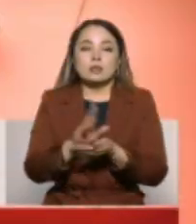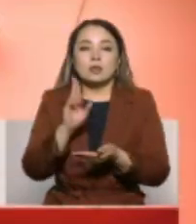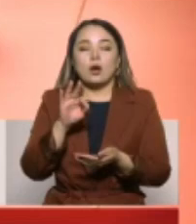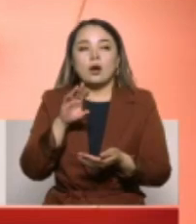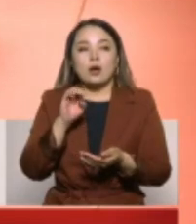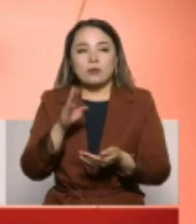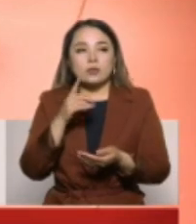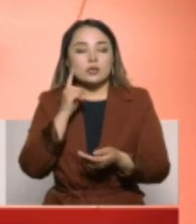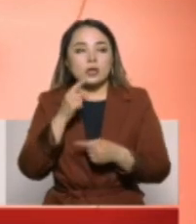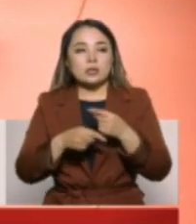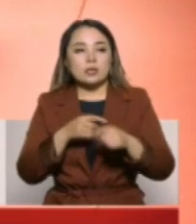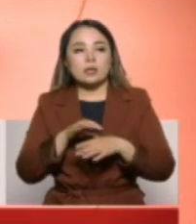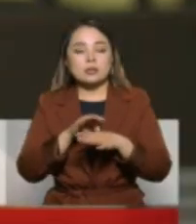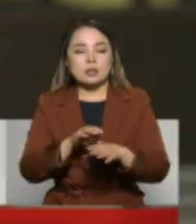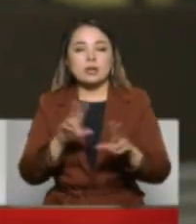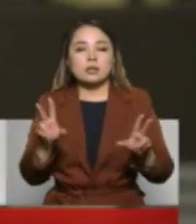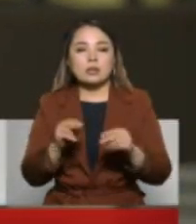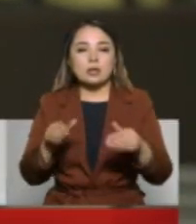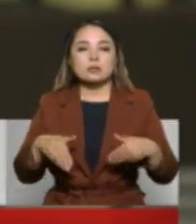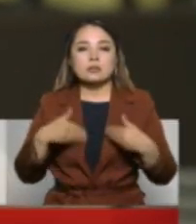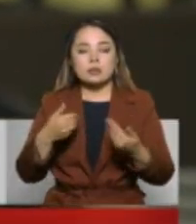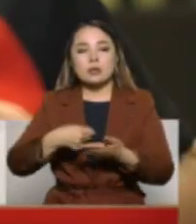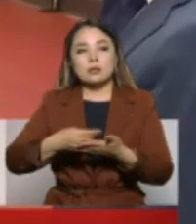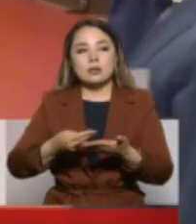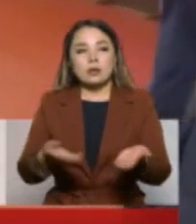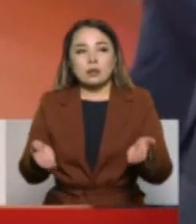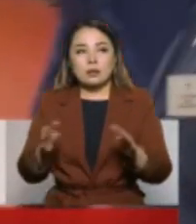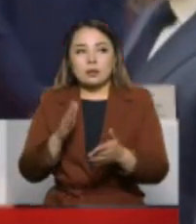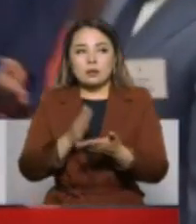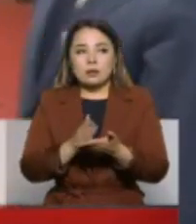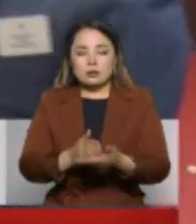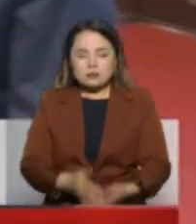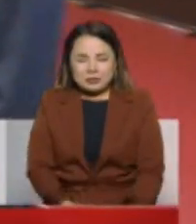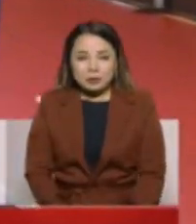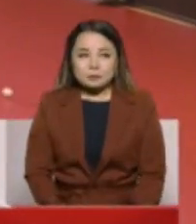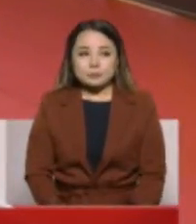Тоқаев жас өрендерге сәттілік тілеп қолтаңба қалдырды.